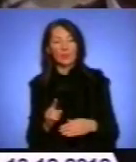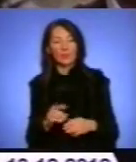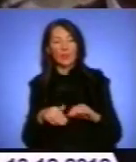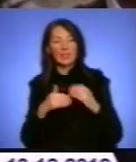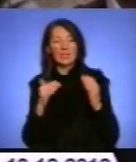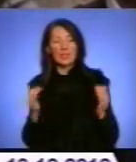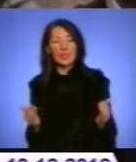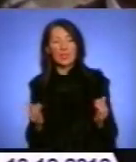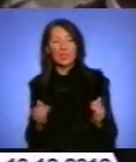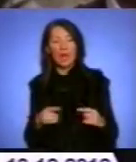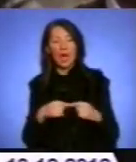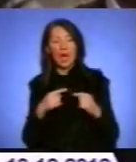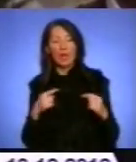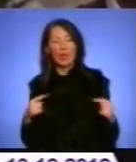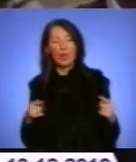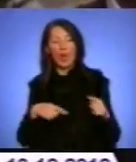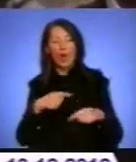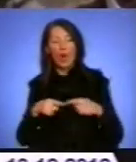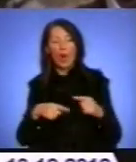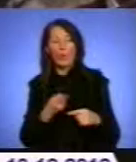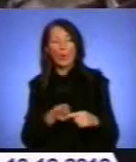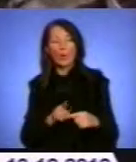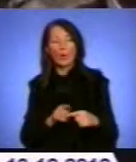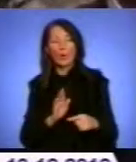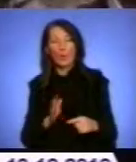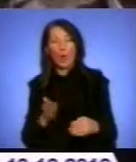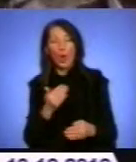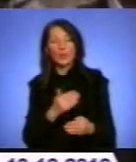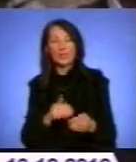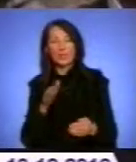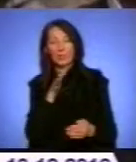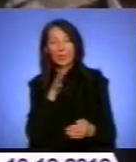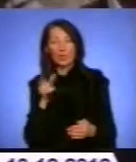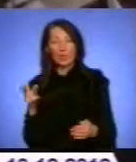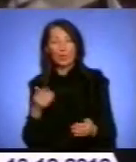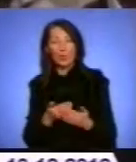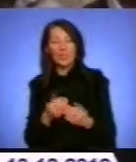збільшення товарообігу, яке відбулося останнім часом майже в 10 разів,